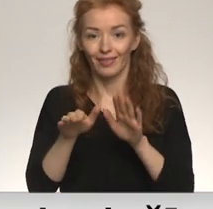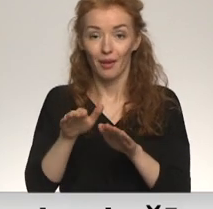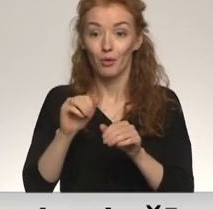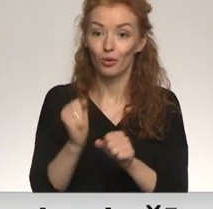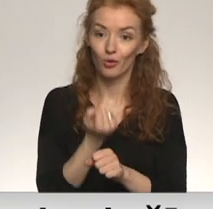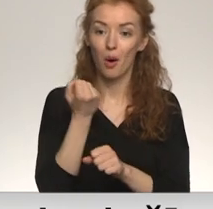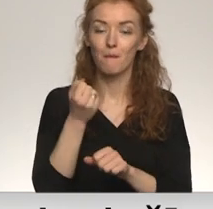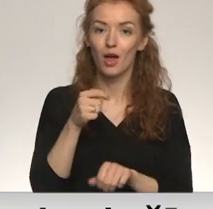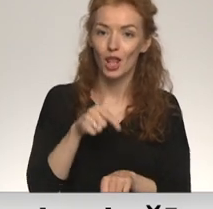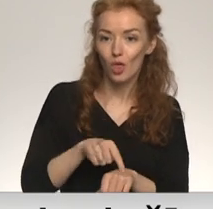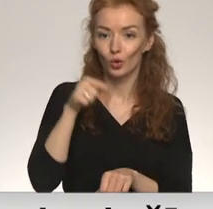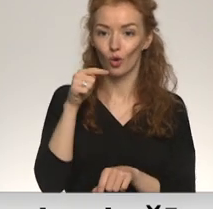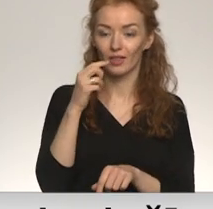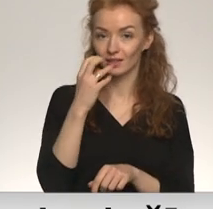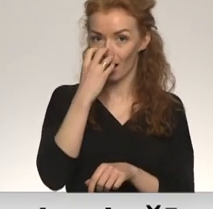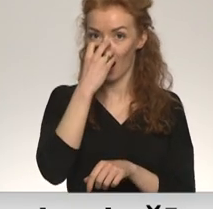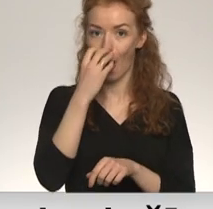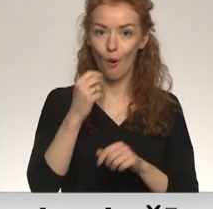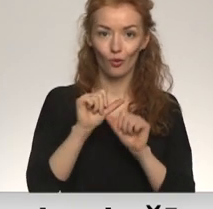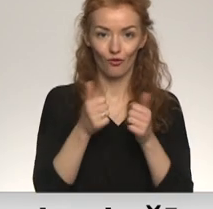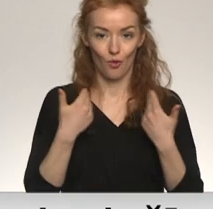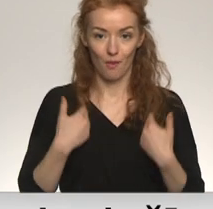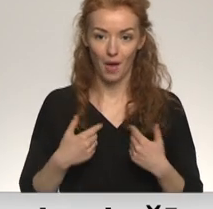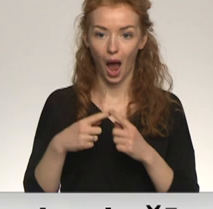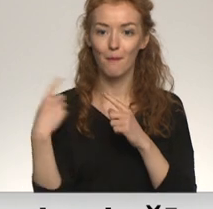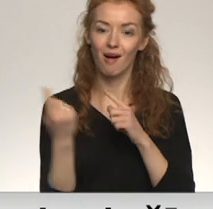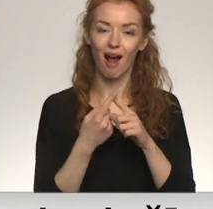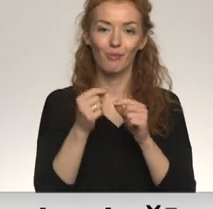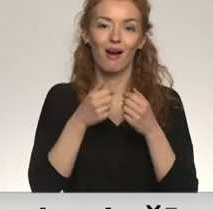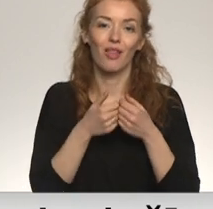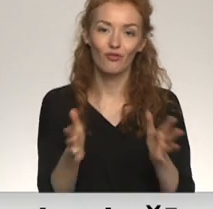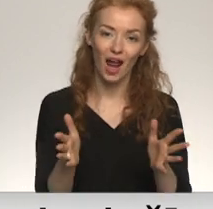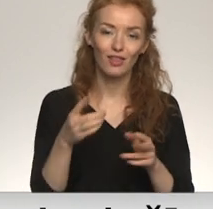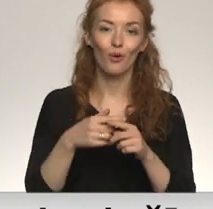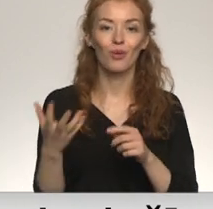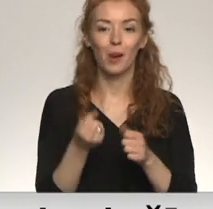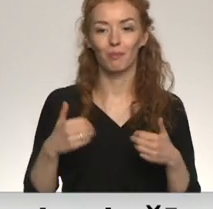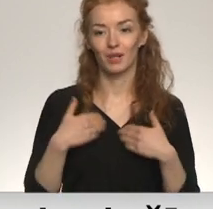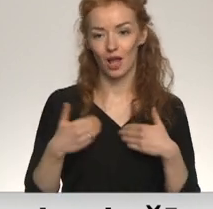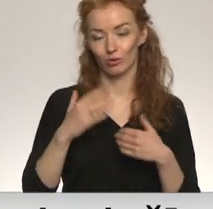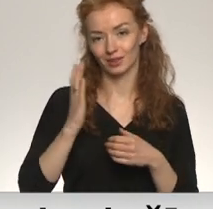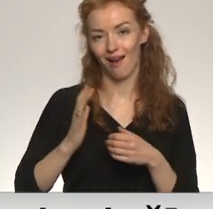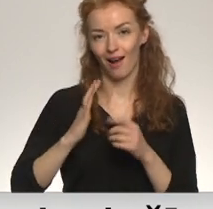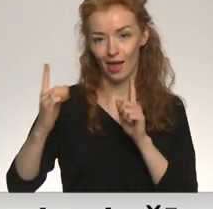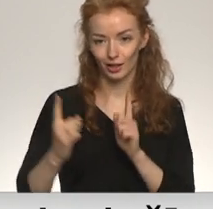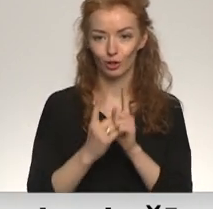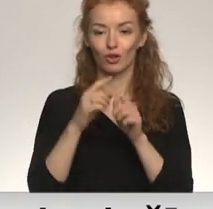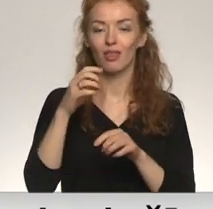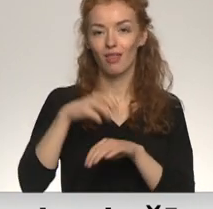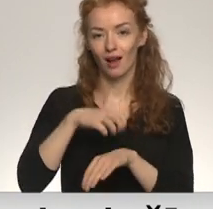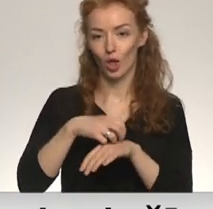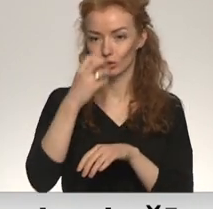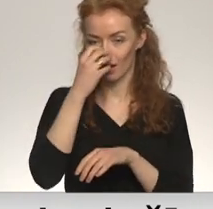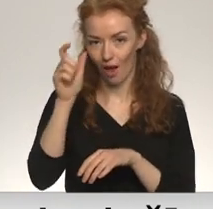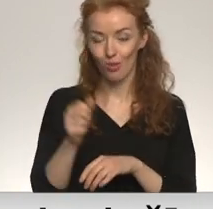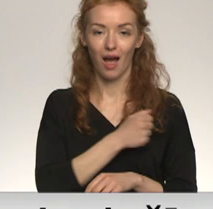tad, iejūtoties klaunu tēlos, apkārtējie kļuvuši atvērtāki un ar prieku sagaidījuši dakterus klaunus. Armīnieki